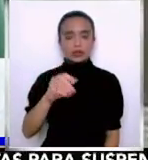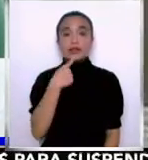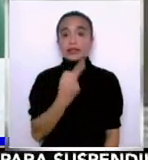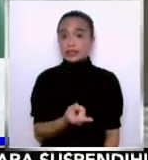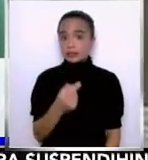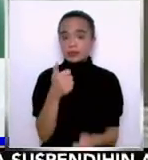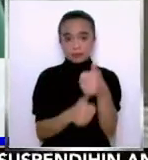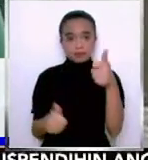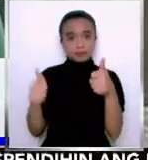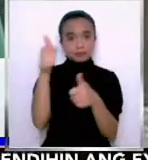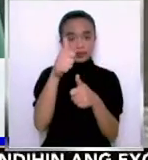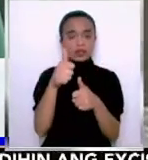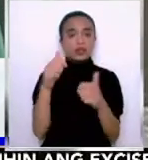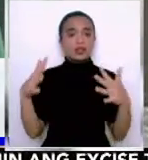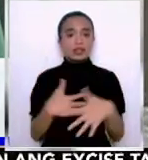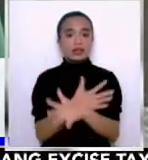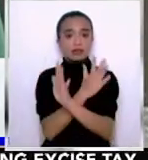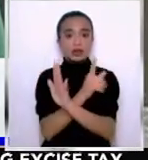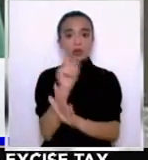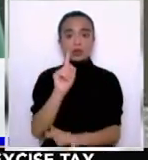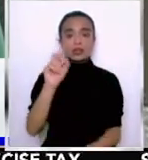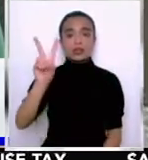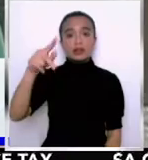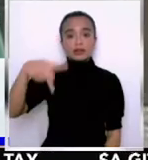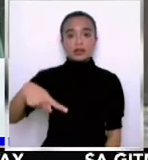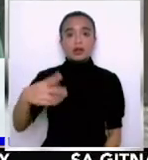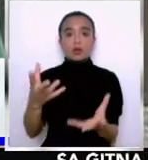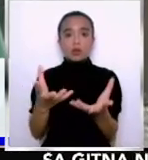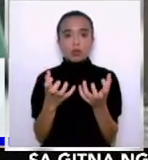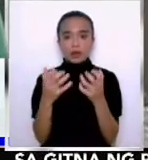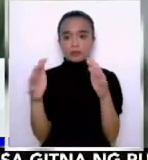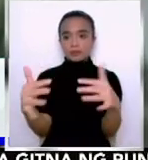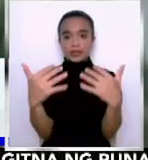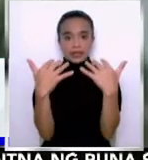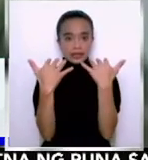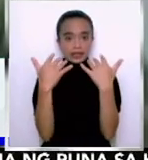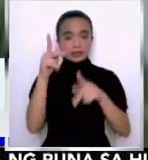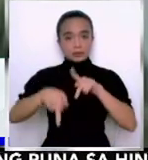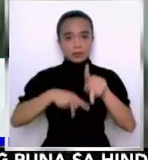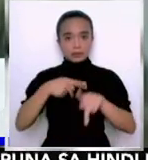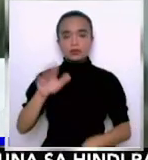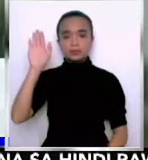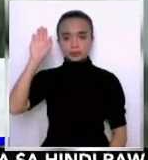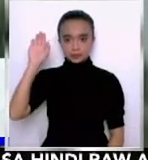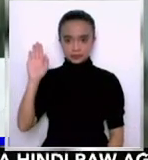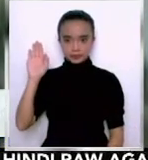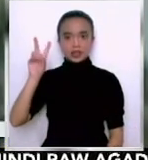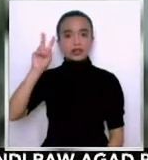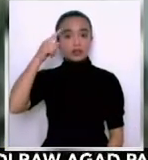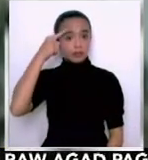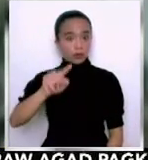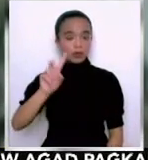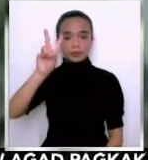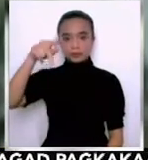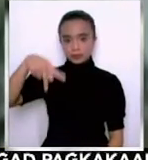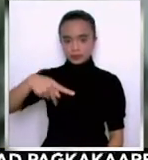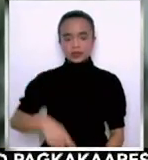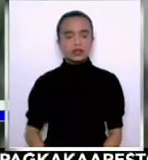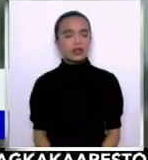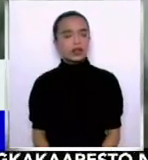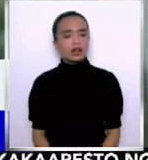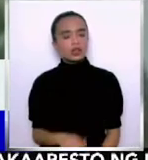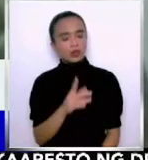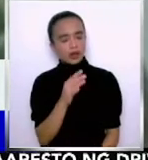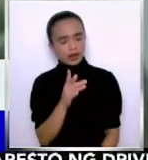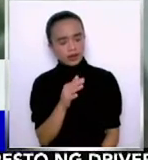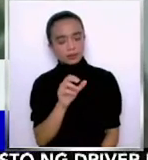ng Vice President-elect na makita siya ng mga tao na manumpa sa pagkabise. Yung San Pedro,